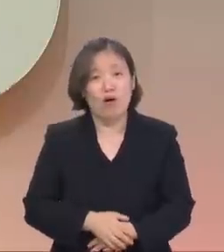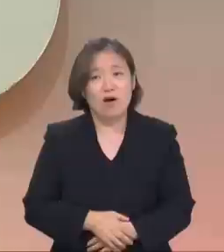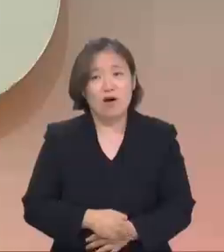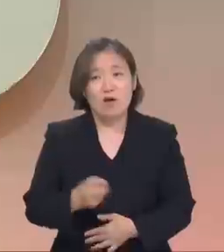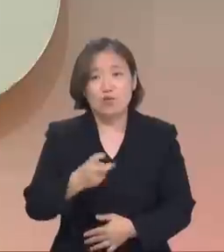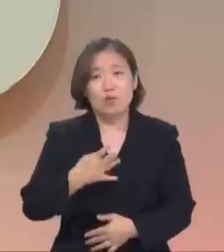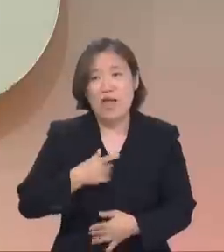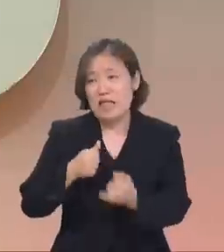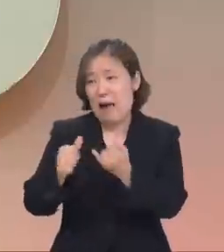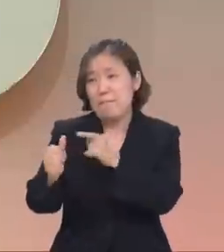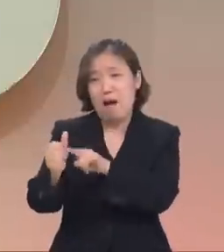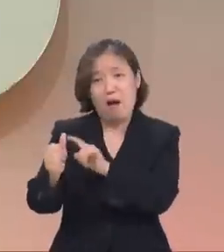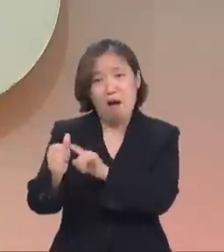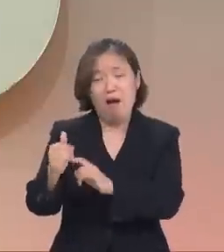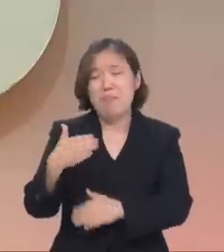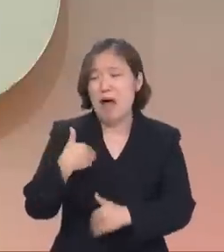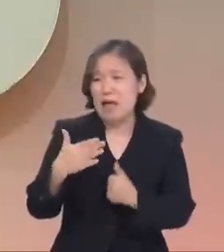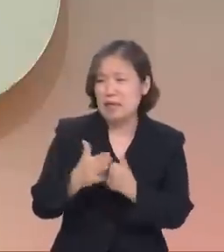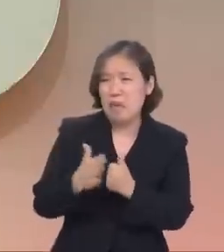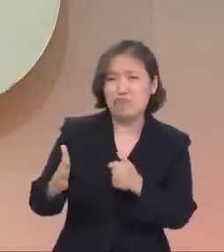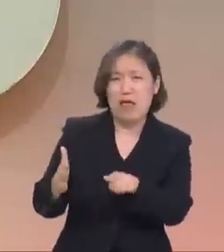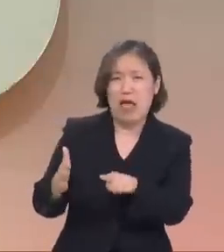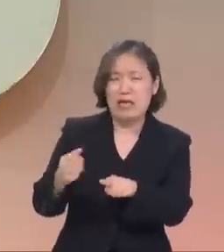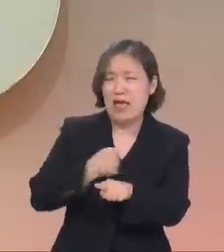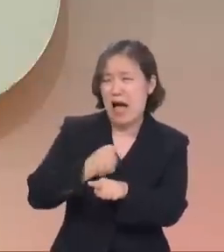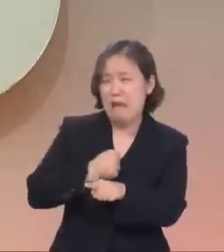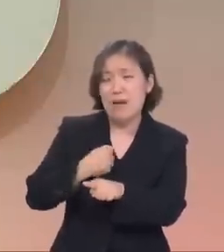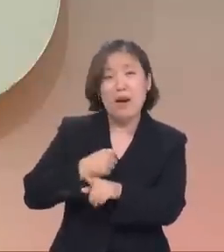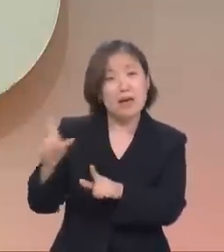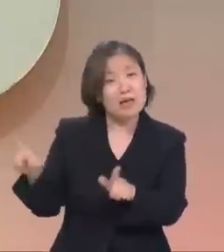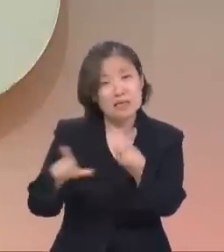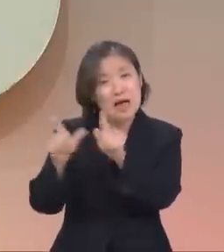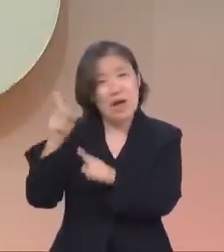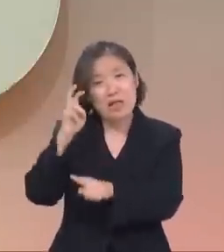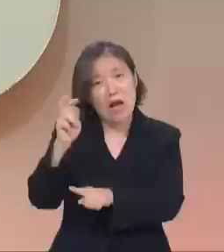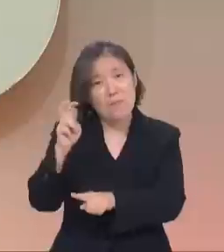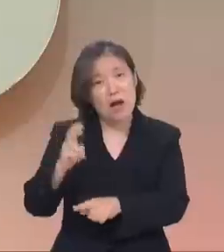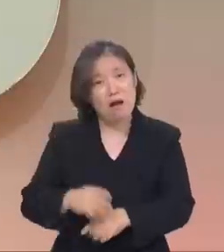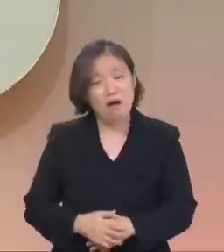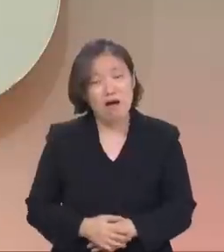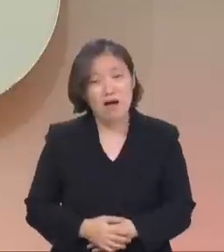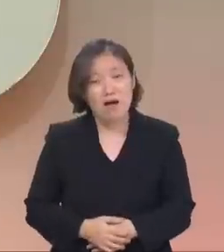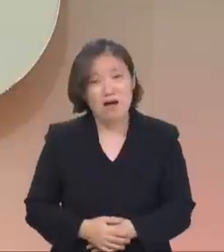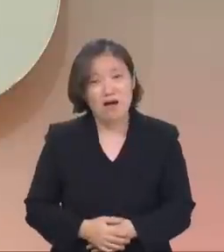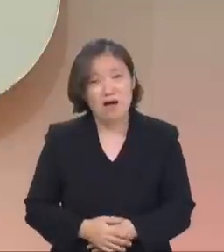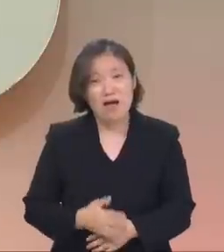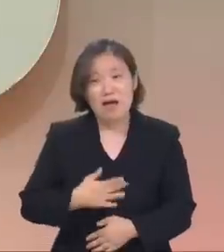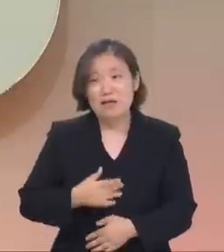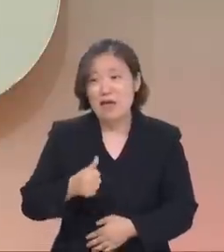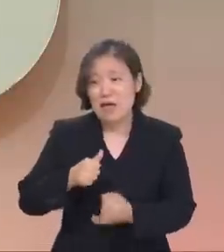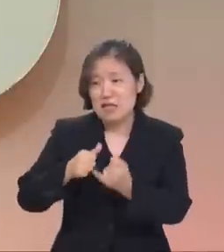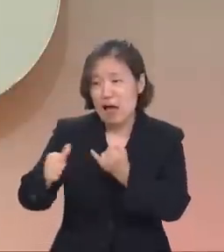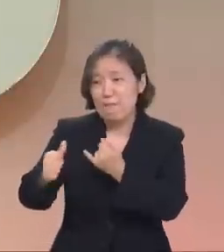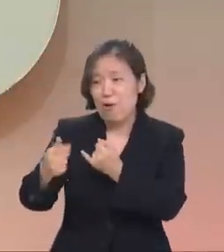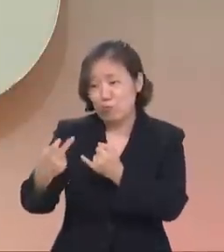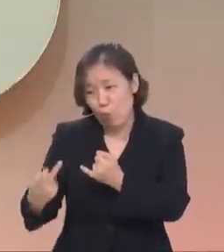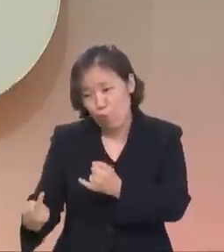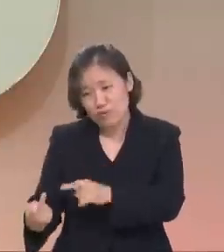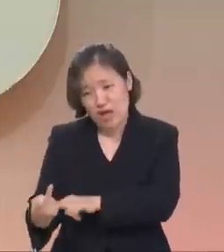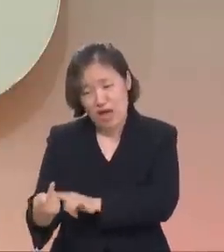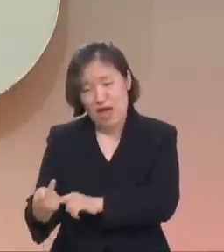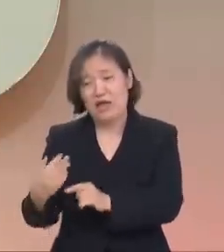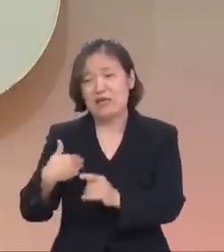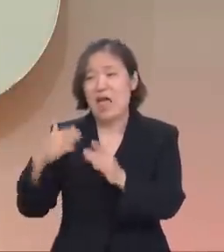내 남편이 남 때문에 얼마나 숨이 막히면서 살았을까 그 내 시동생들이 내